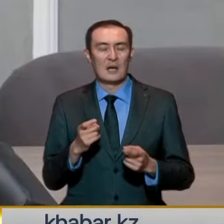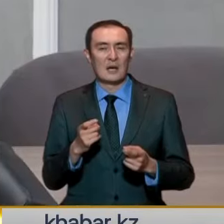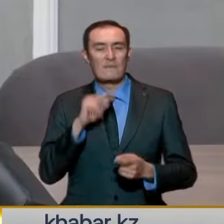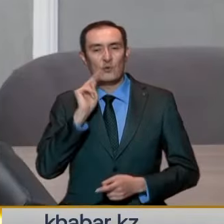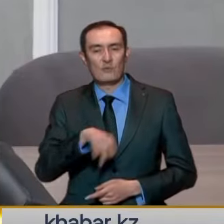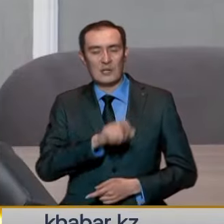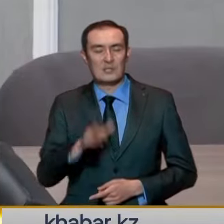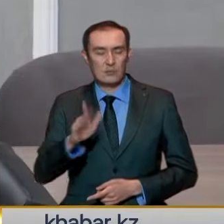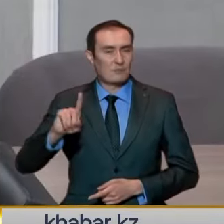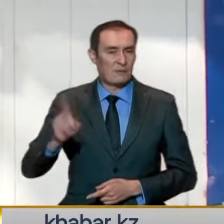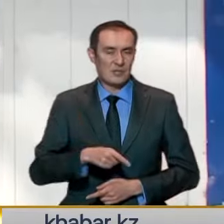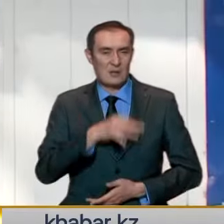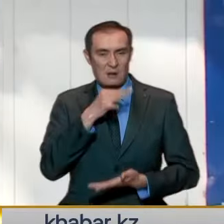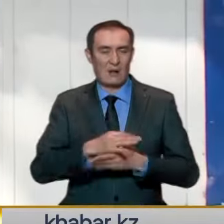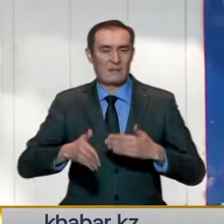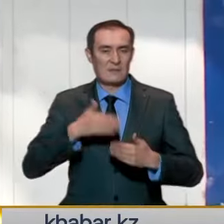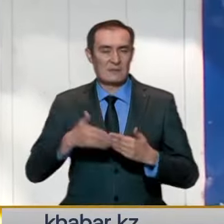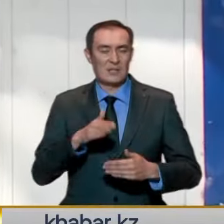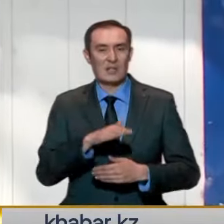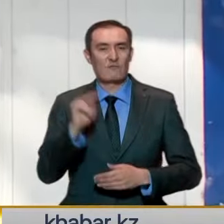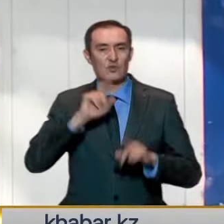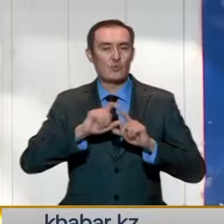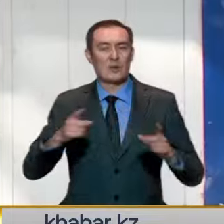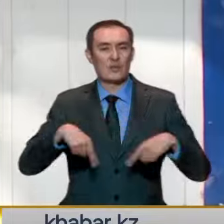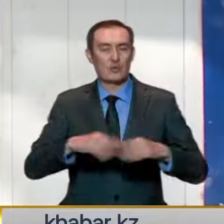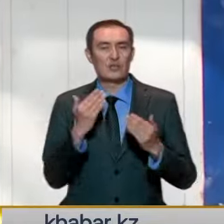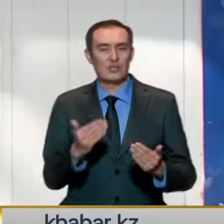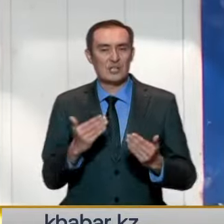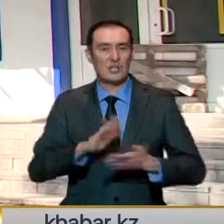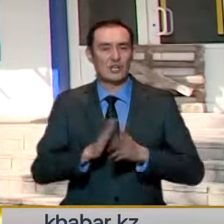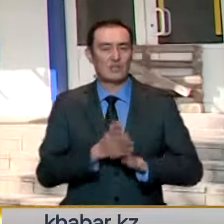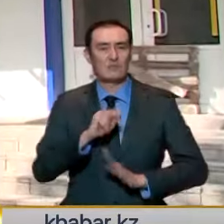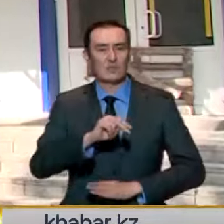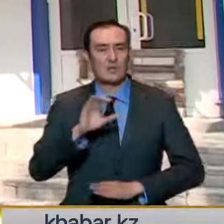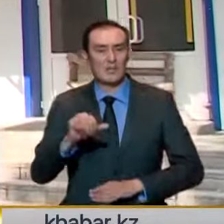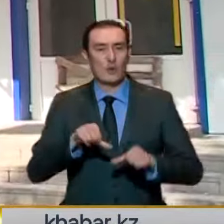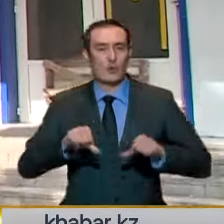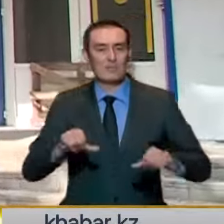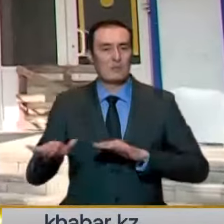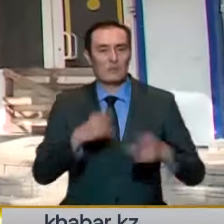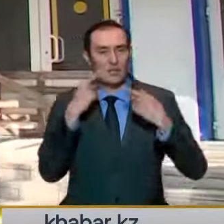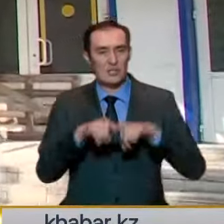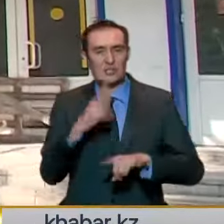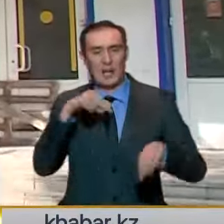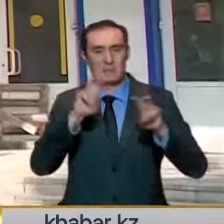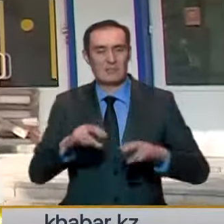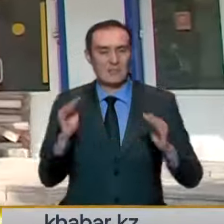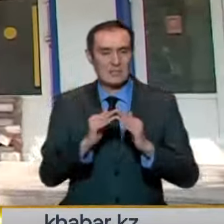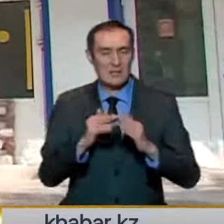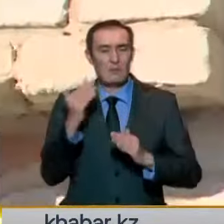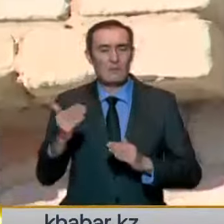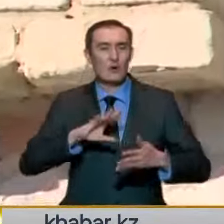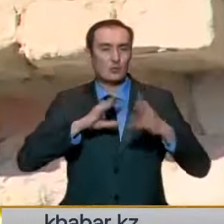лица будут привлечены к ответственности. На территории учебного заведения действует режим ЧС. Комиссия проводит техническое обследование. По